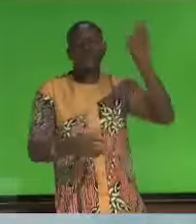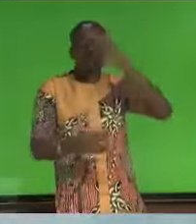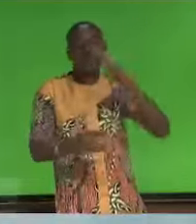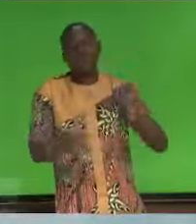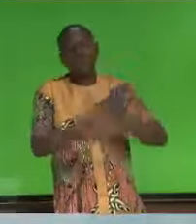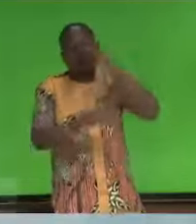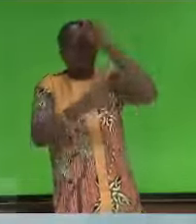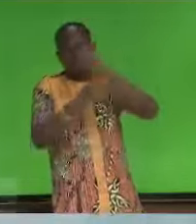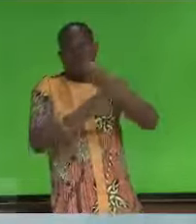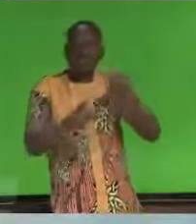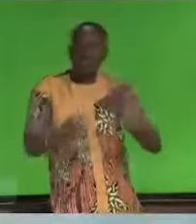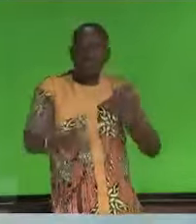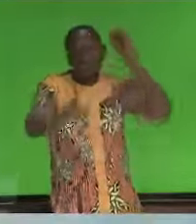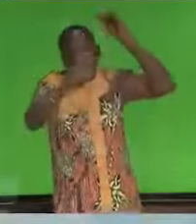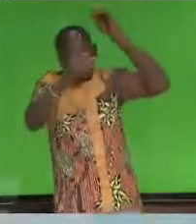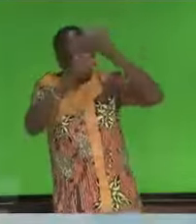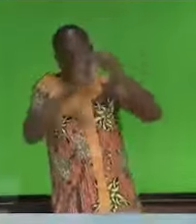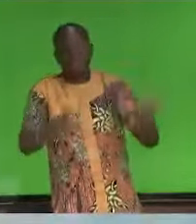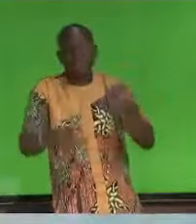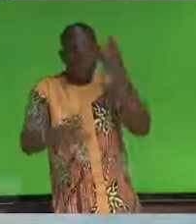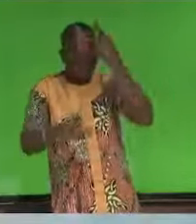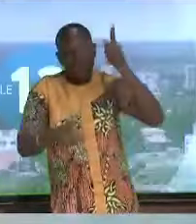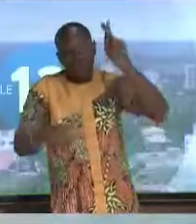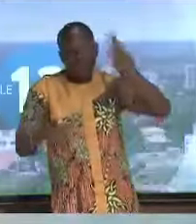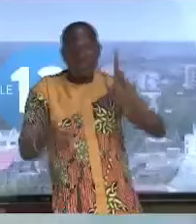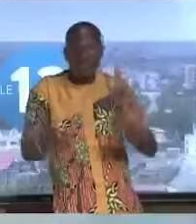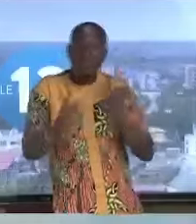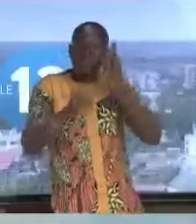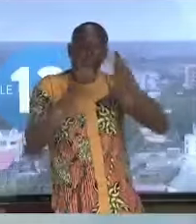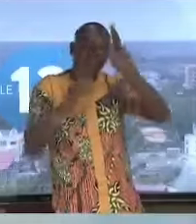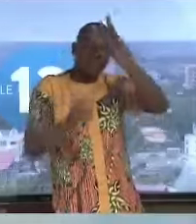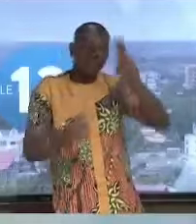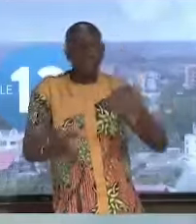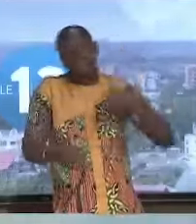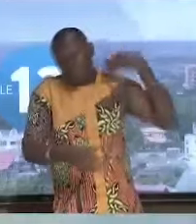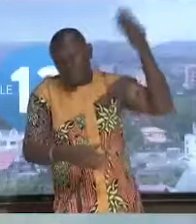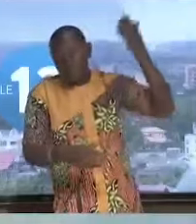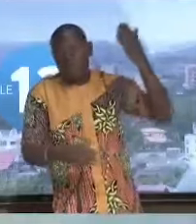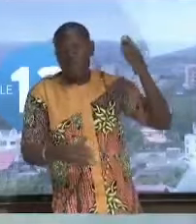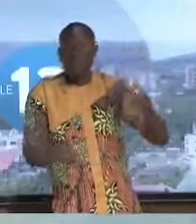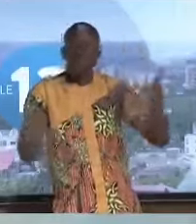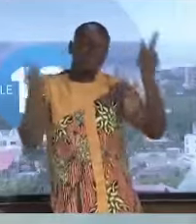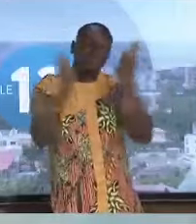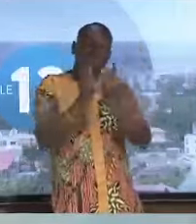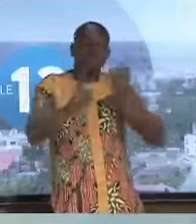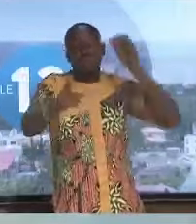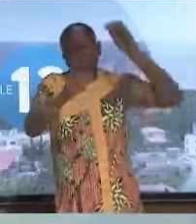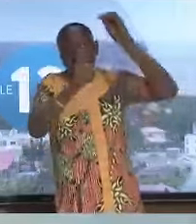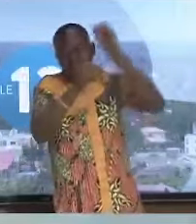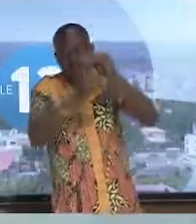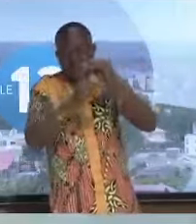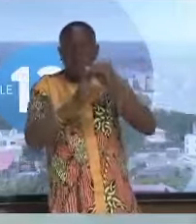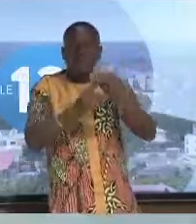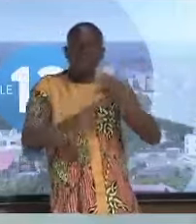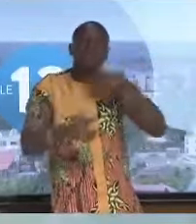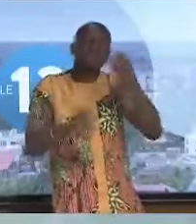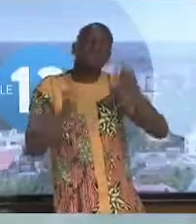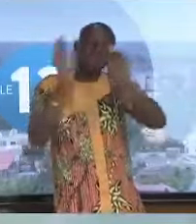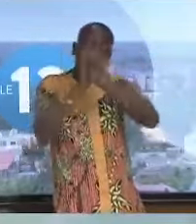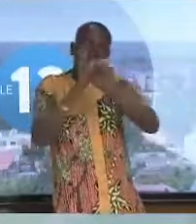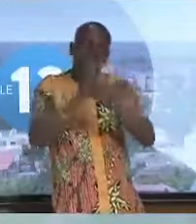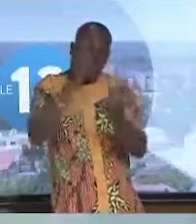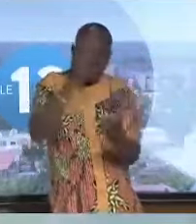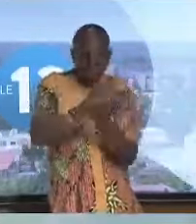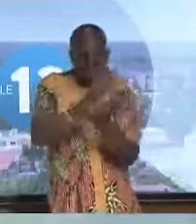été l'objet d'une conférence publique le 6 juin dernier à Ouagadougou. La rencontre se fixe l'objectif de proposer un modèle économique